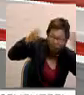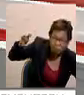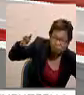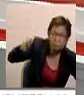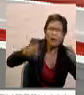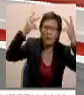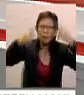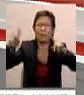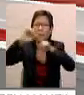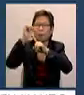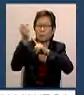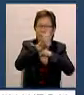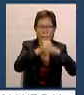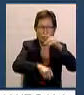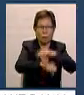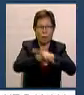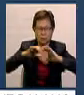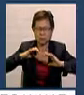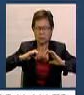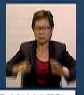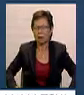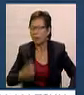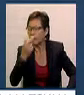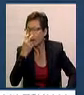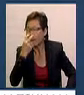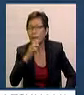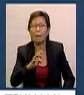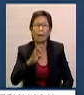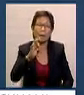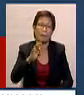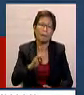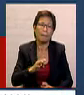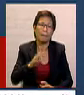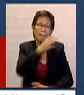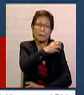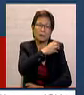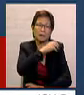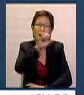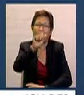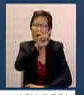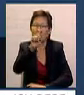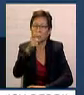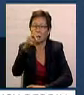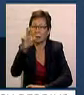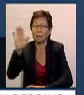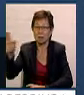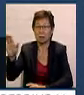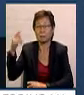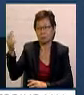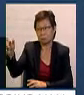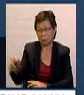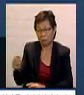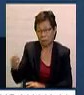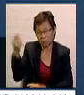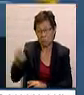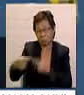Justeru Presiden Persatuan Bersepak Cacat Penglihatan Malaysia BFAM Major Azhari Abdullah berkata pihaknya akan sentiasa